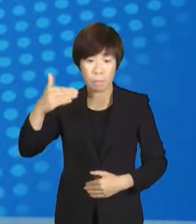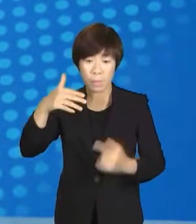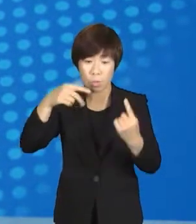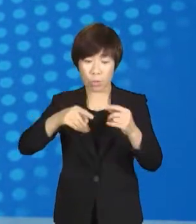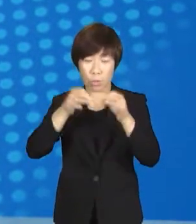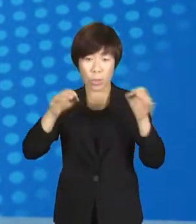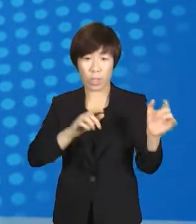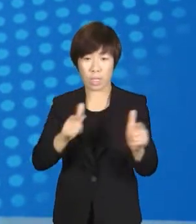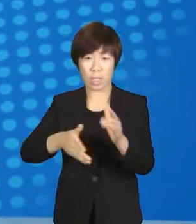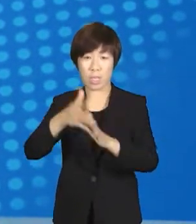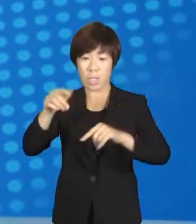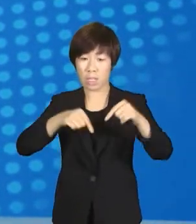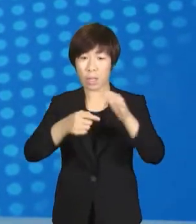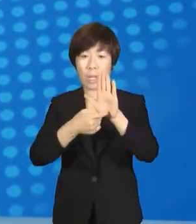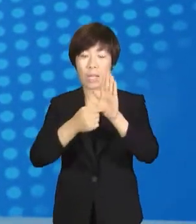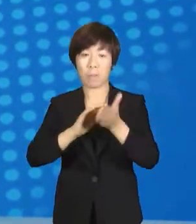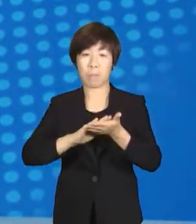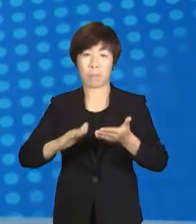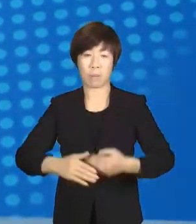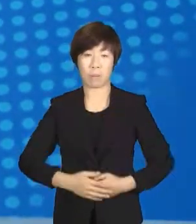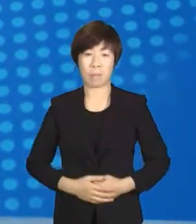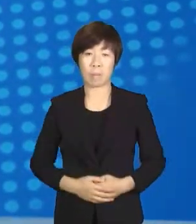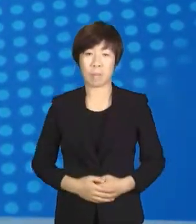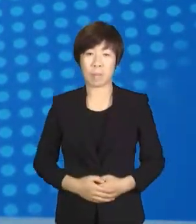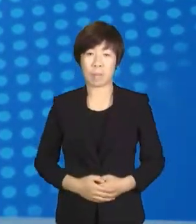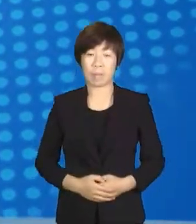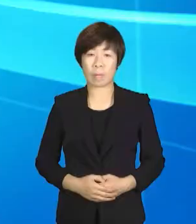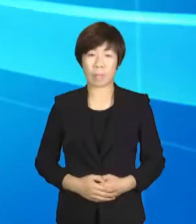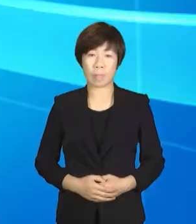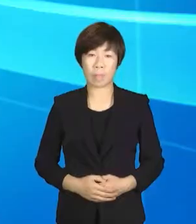다음은 한 주간의 다양한 시정 소식을 전하는 브리핑 시간입니다.